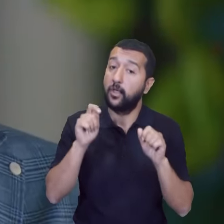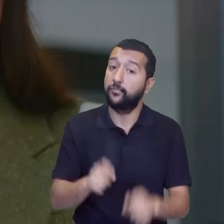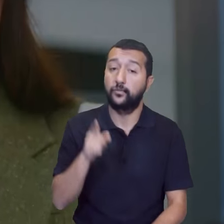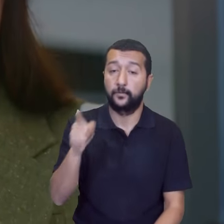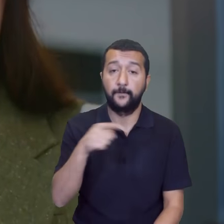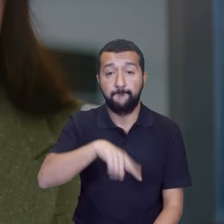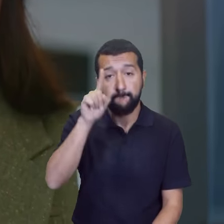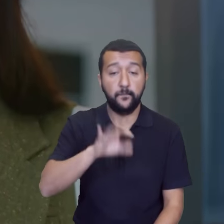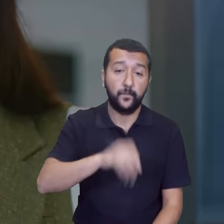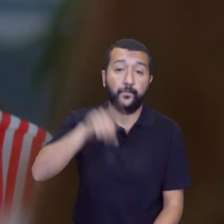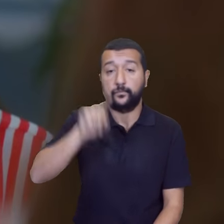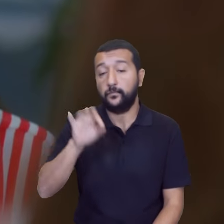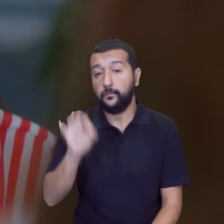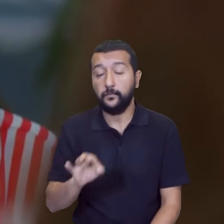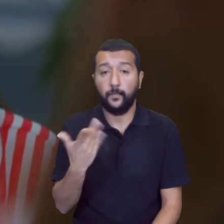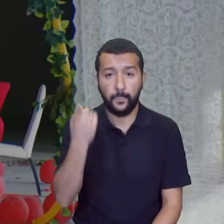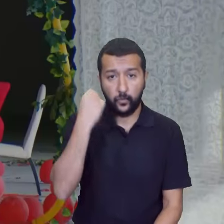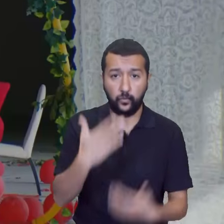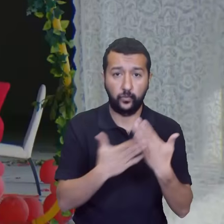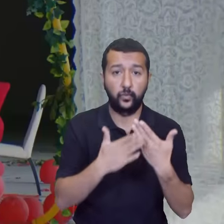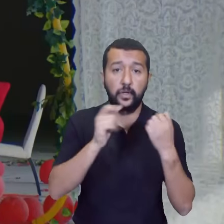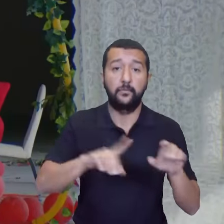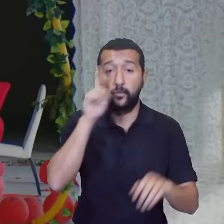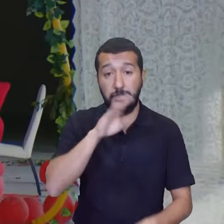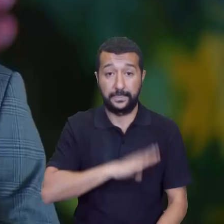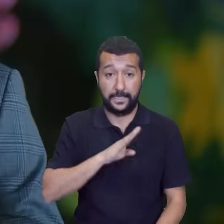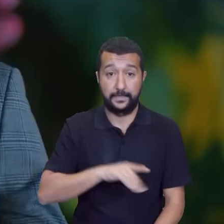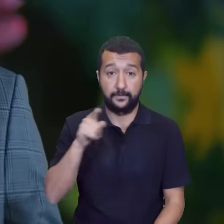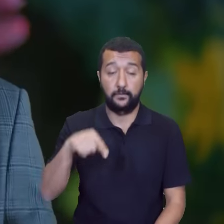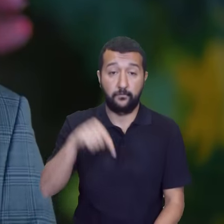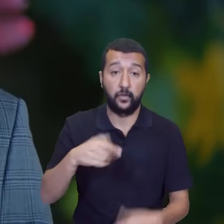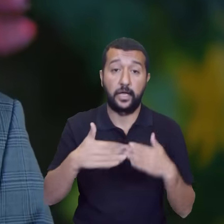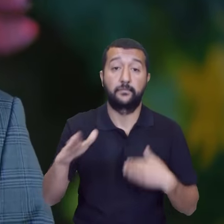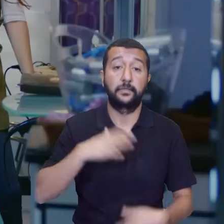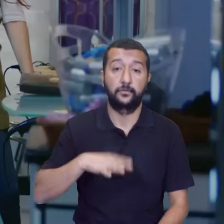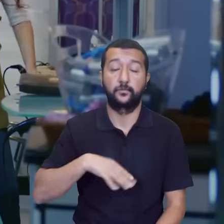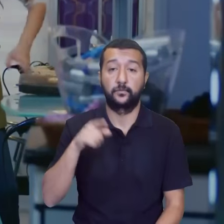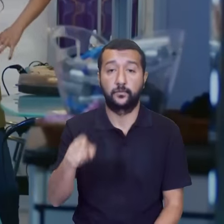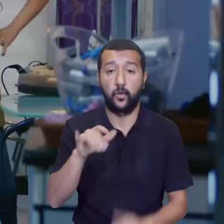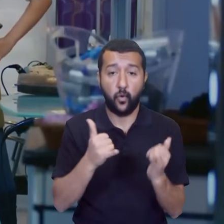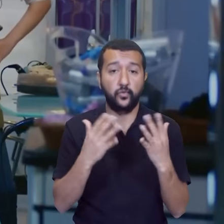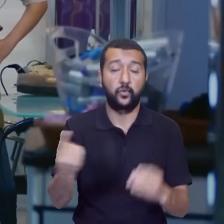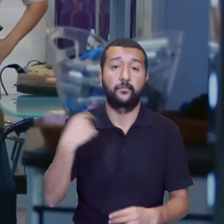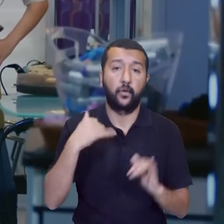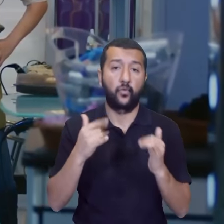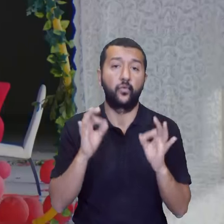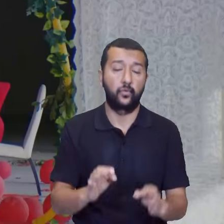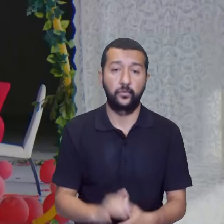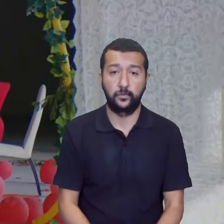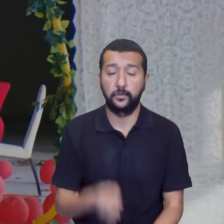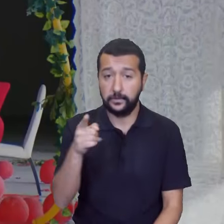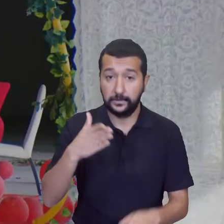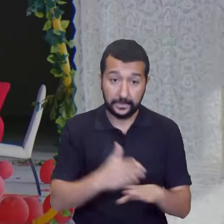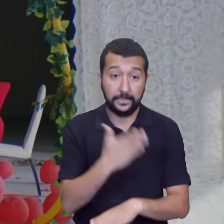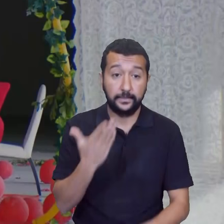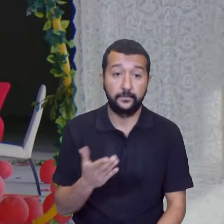davranıyor o zaman? Bir gün öyle, bir gün böyle. Daha dün düğün yapamamaktan dert yanıyordu. Bugün ayrılmak istiyor. Oyuncak gibi oynuyor benimle Emel. Ya